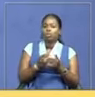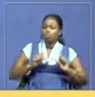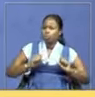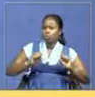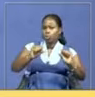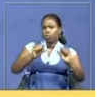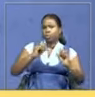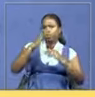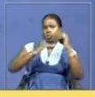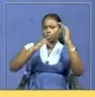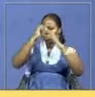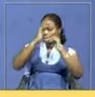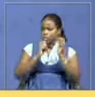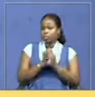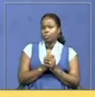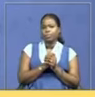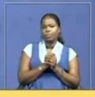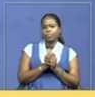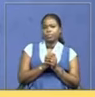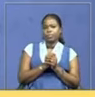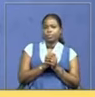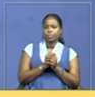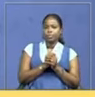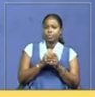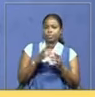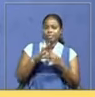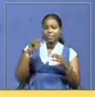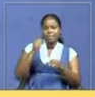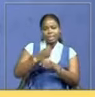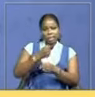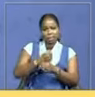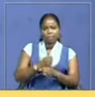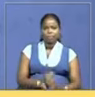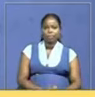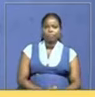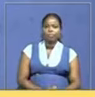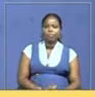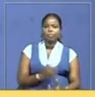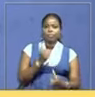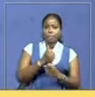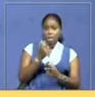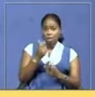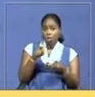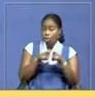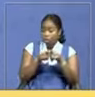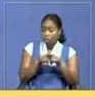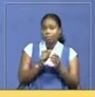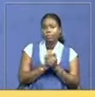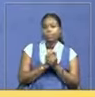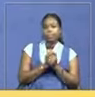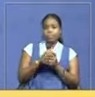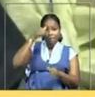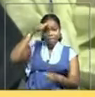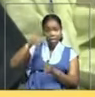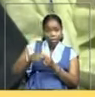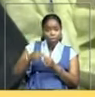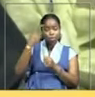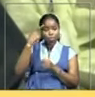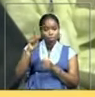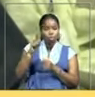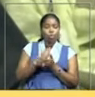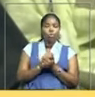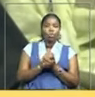construction et de réhabilitation des infrastructures il convient aussi de rappeler que pour bâtir